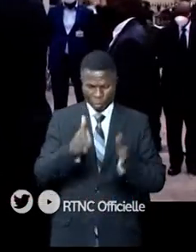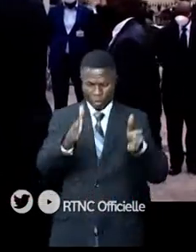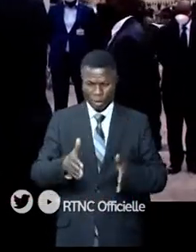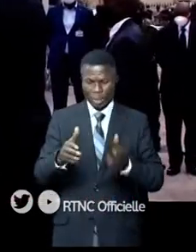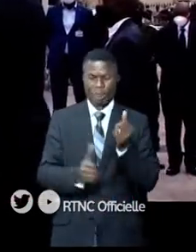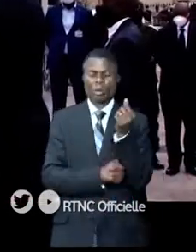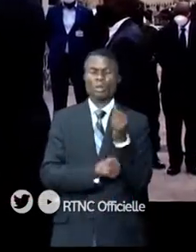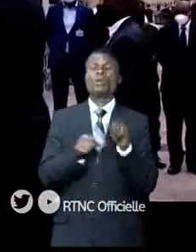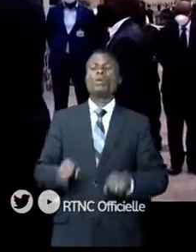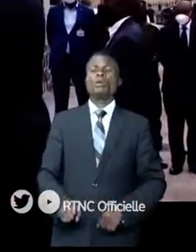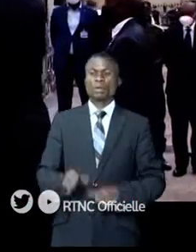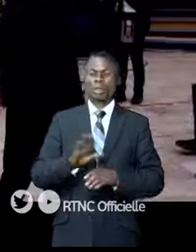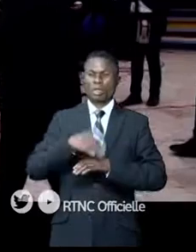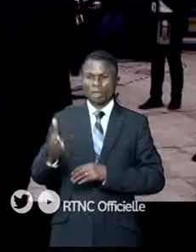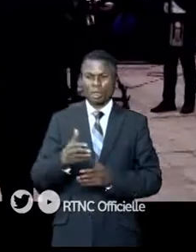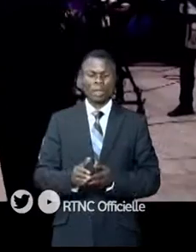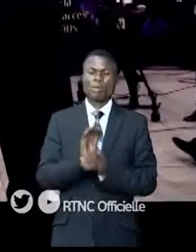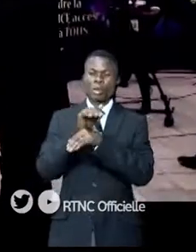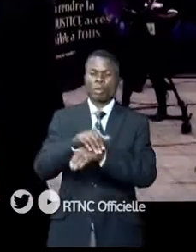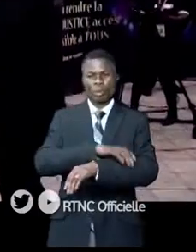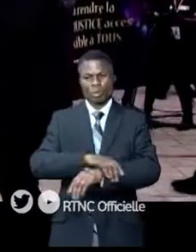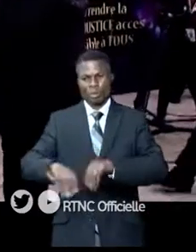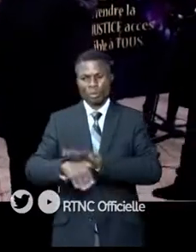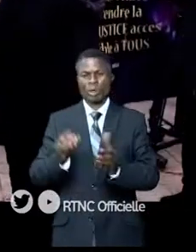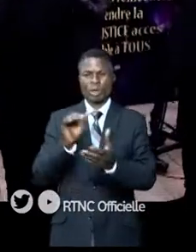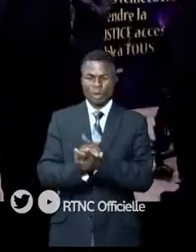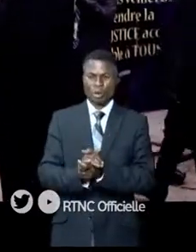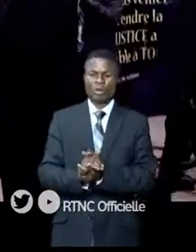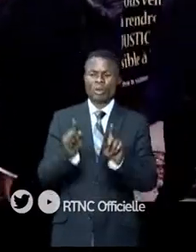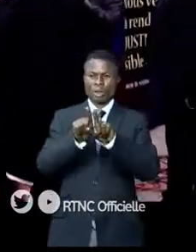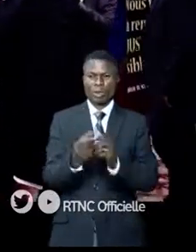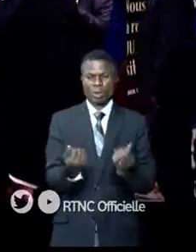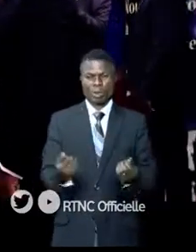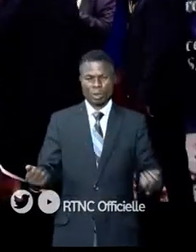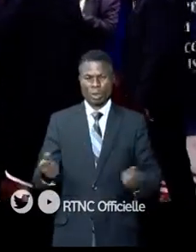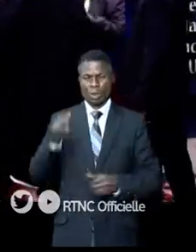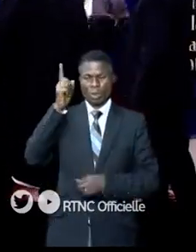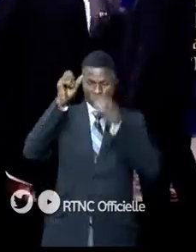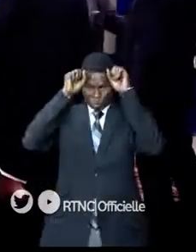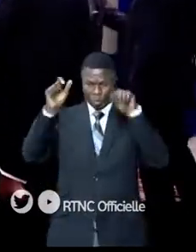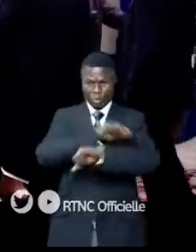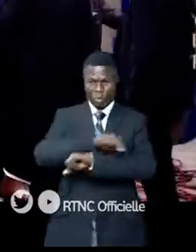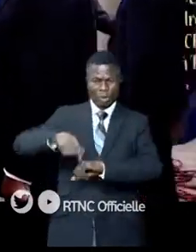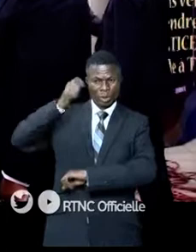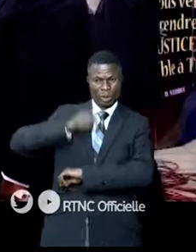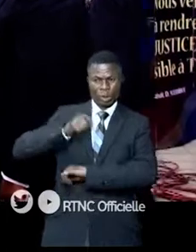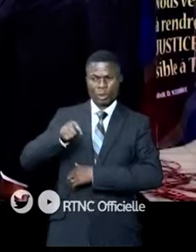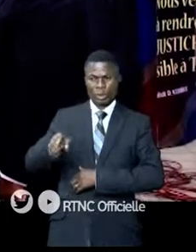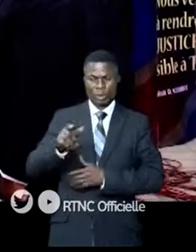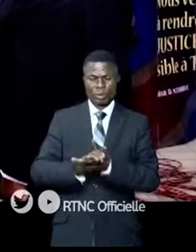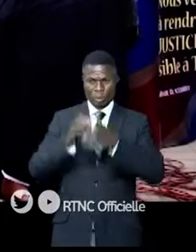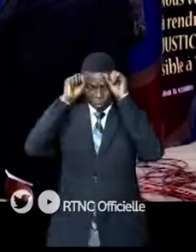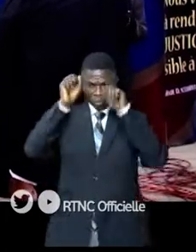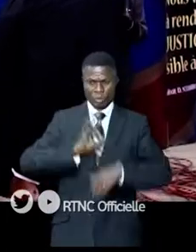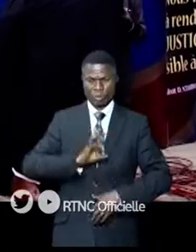disparu. Il est allé ensuite compatir avec l'épouse et les enfants du premier président de la Cour de cassation. Le chef de